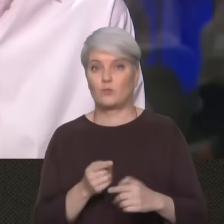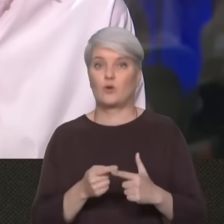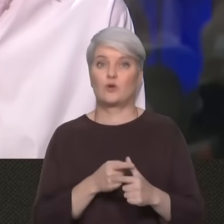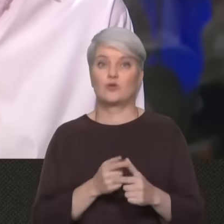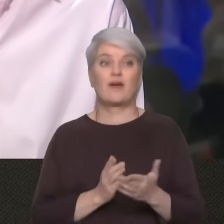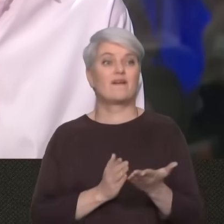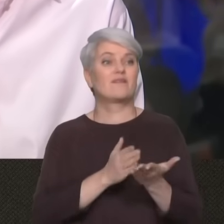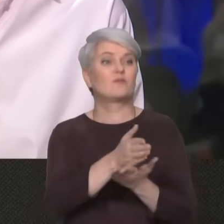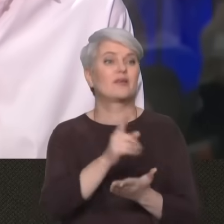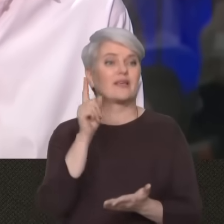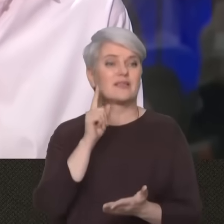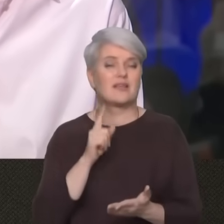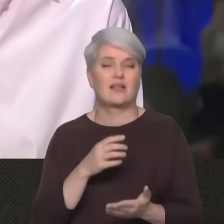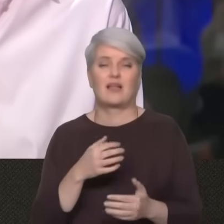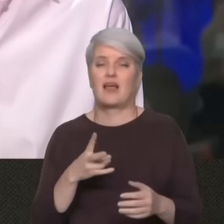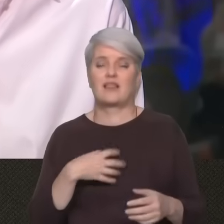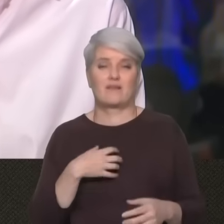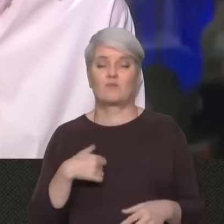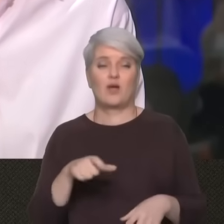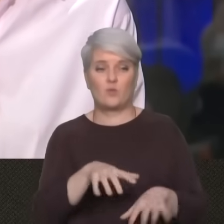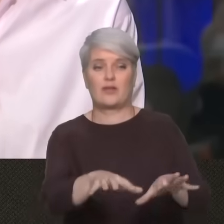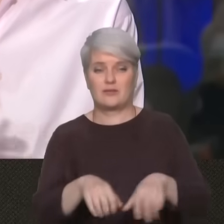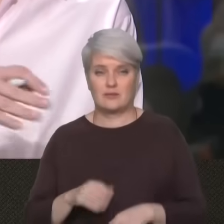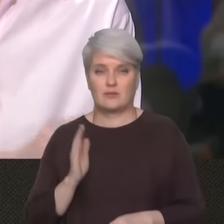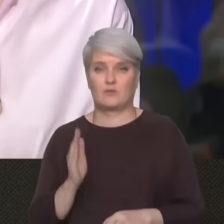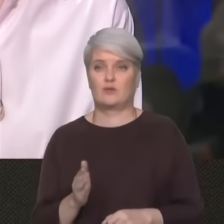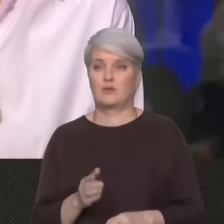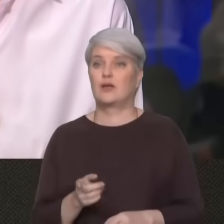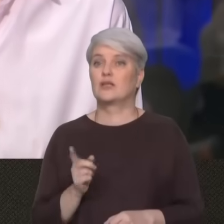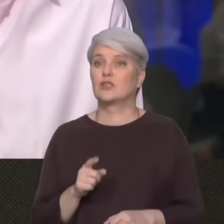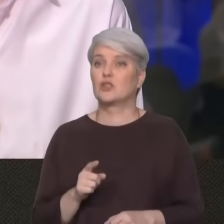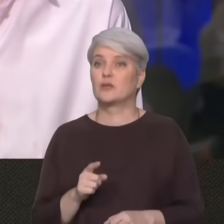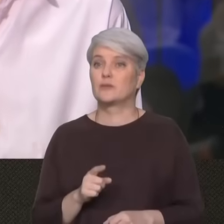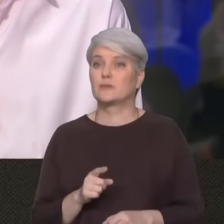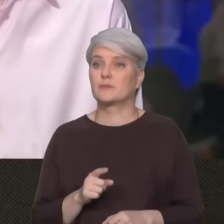бік Ізраїля, не має значення. Ми людей вивеземо. Пане Євгене, а...